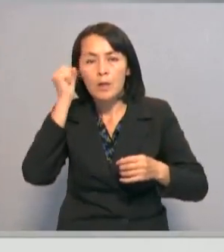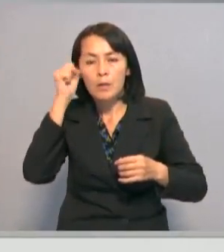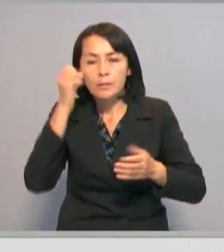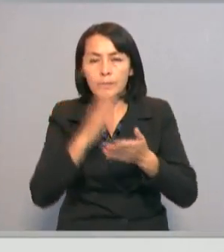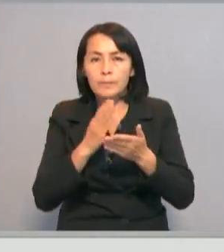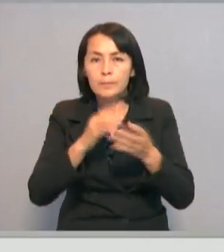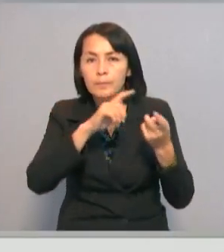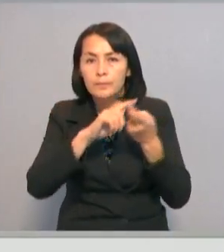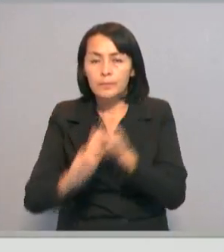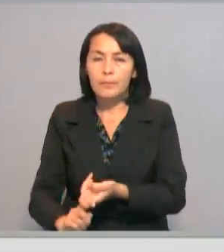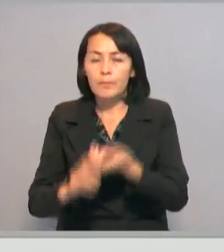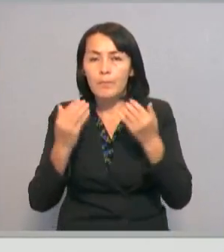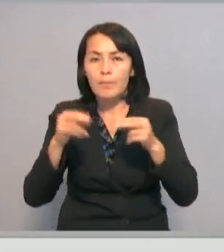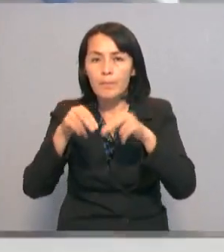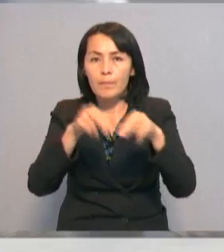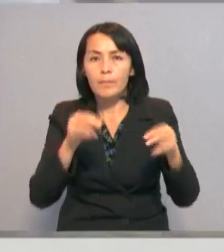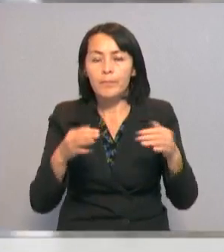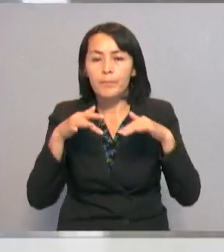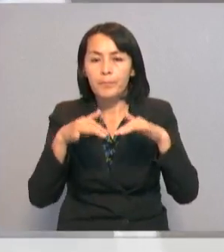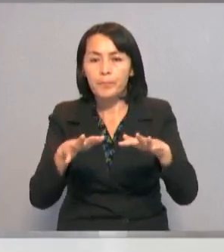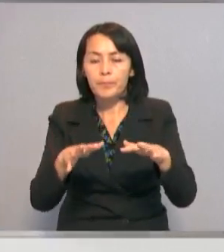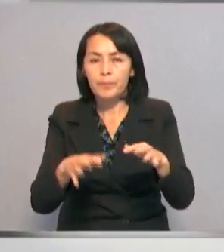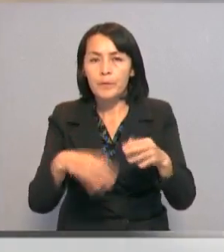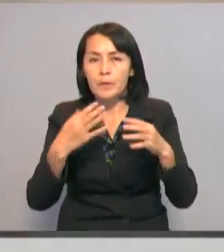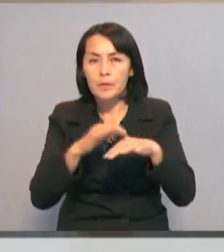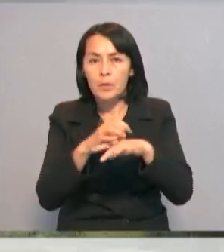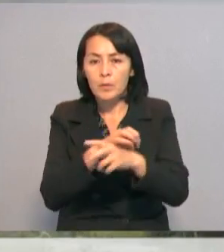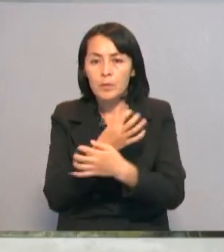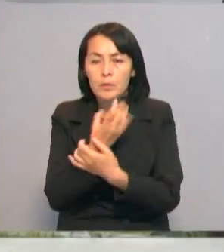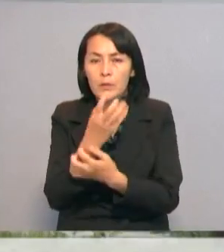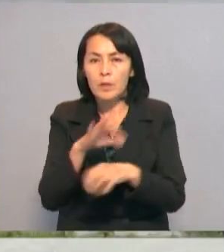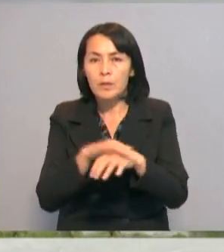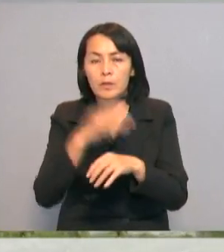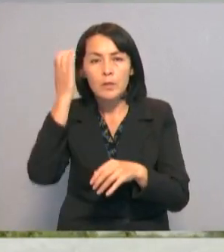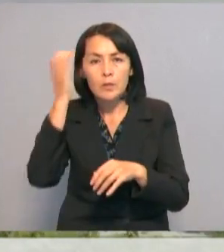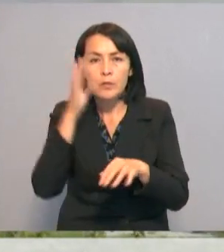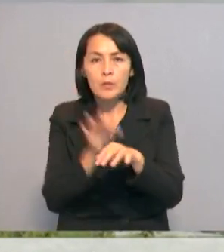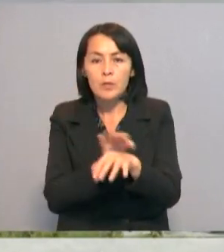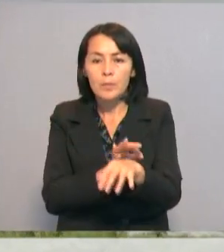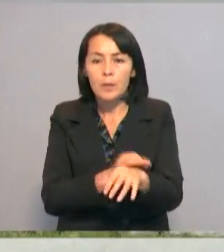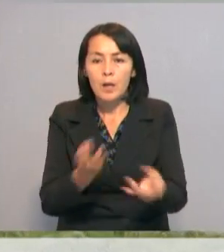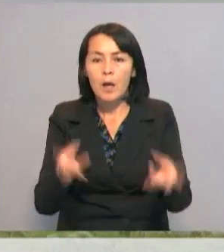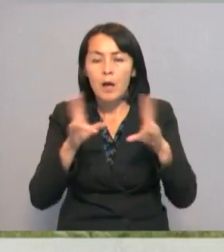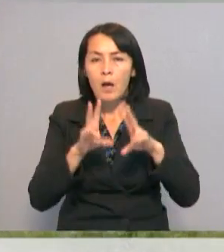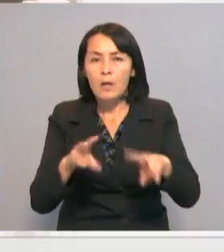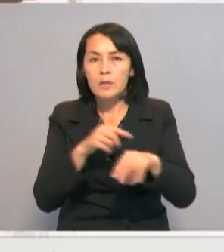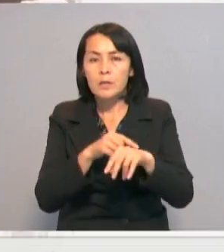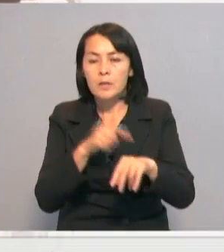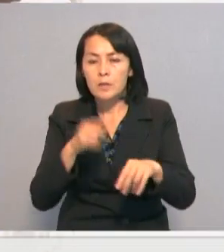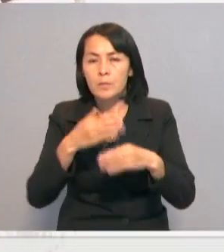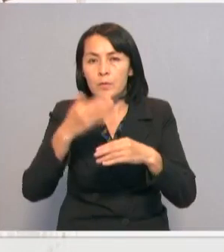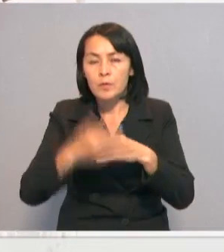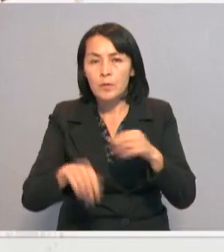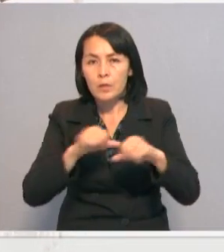попадании заражённой почвы под посевы в результате повреждается кожный слой И рана покрывается чёрным пятном и ослабляется чувствительность кожи